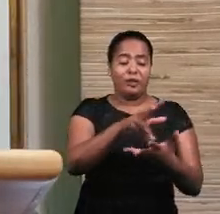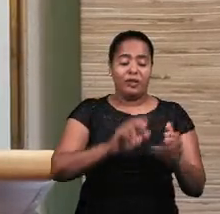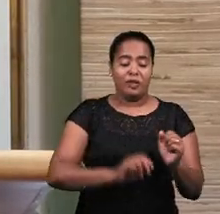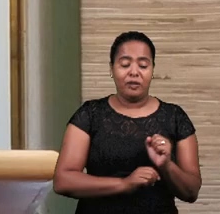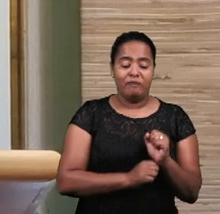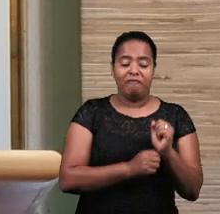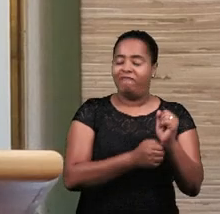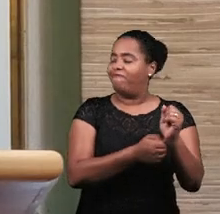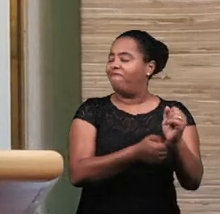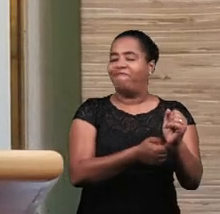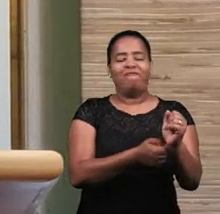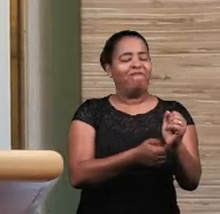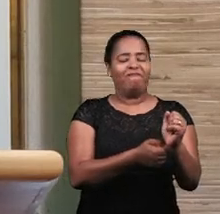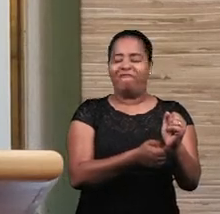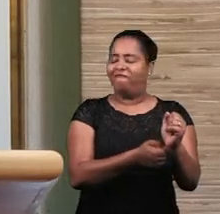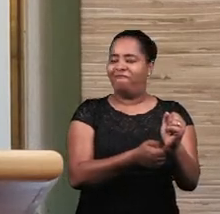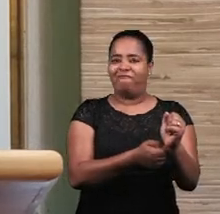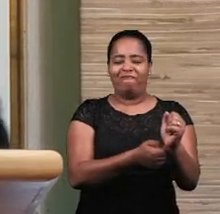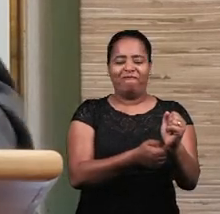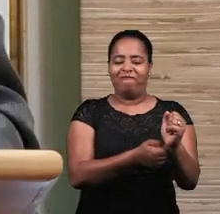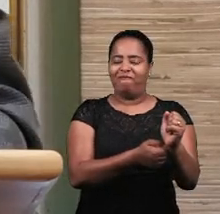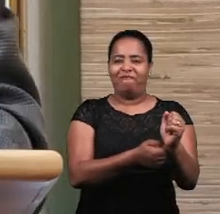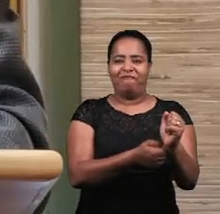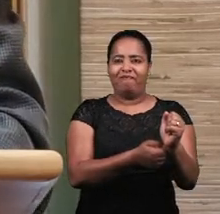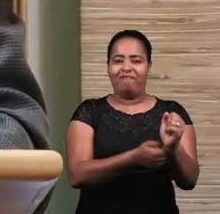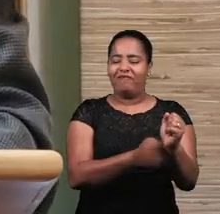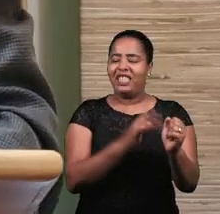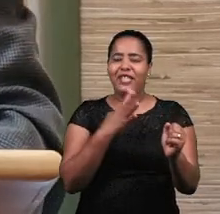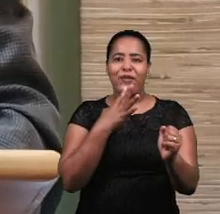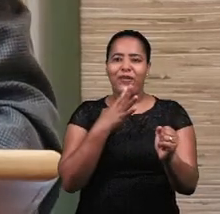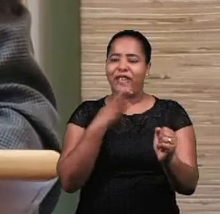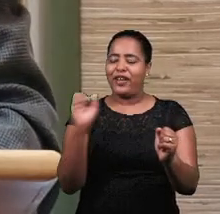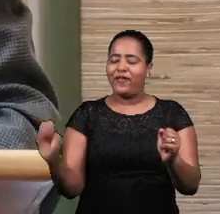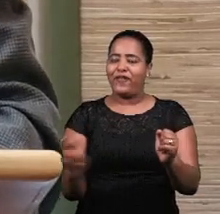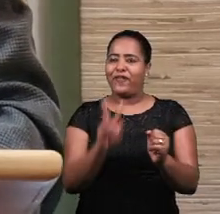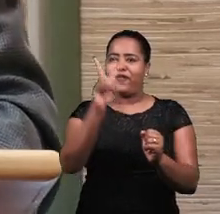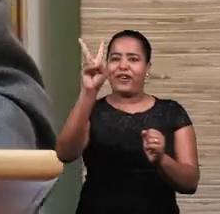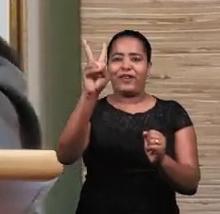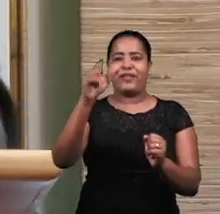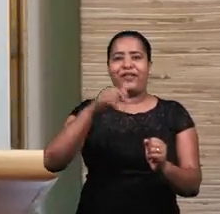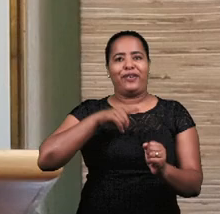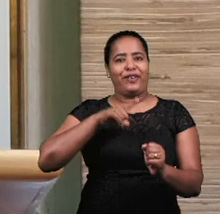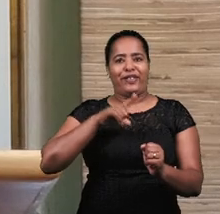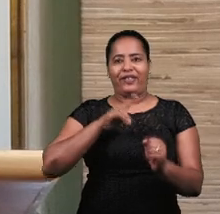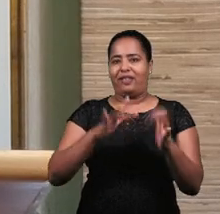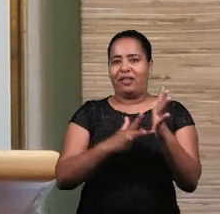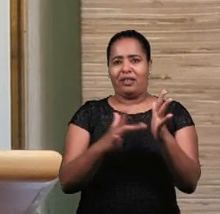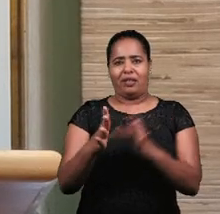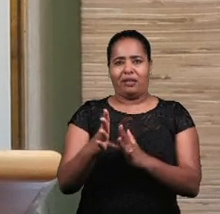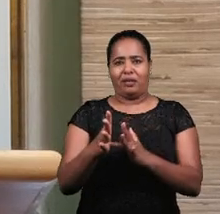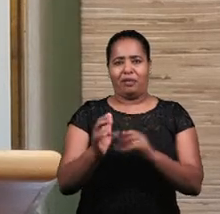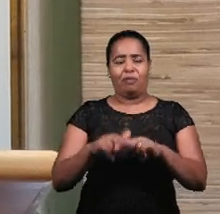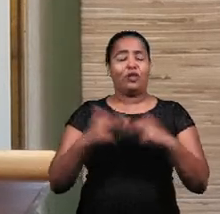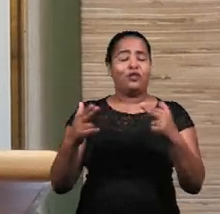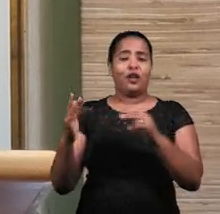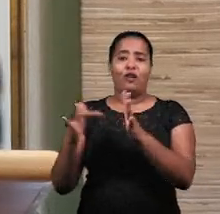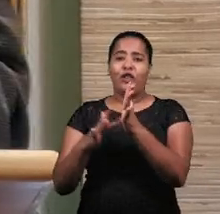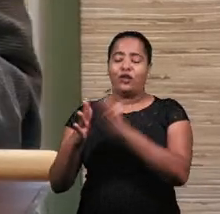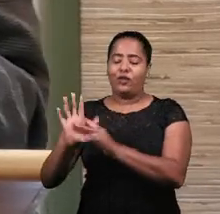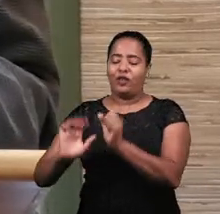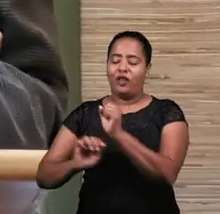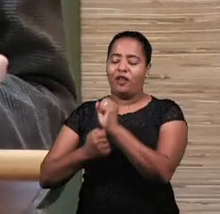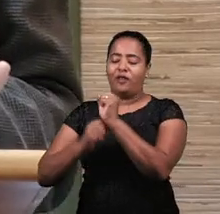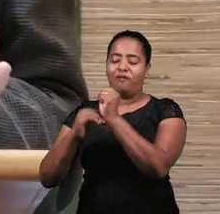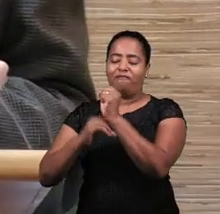la richesse de ce Jésus merveilleux. Le monde ne connaît pas, parce qu'il est l'énigme.